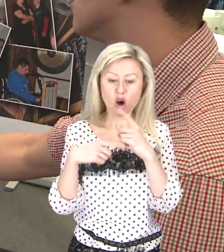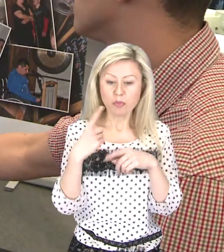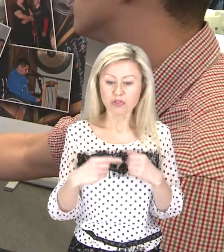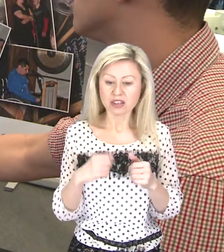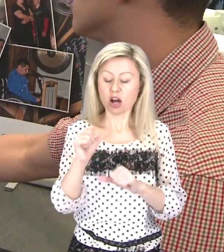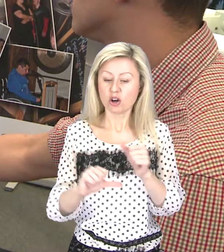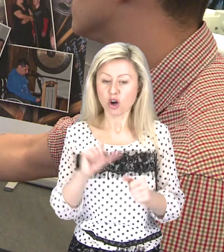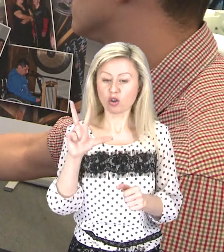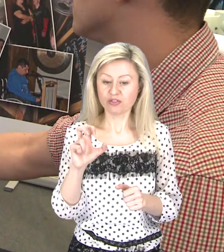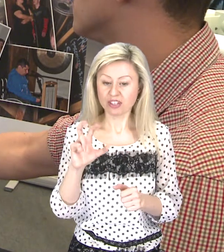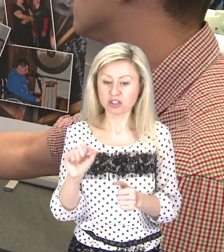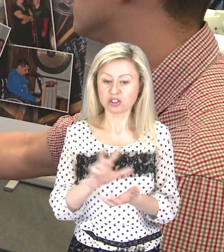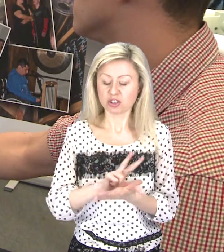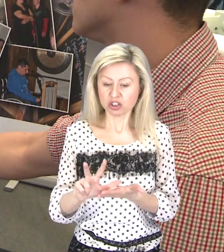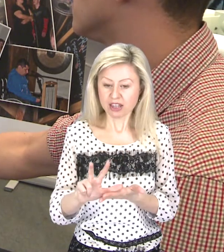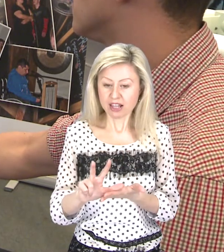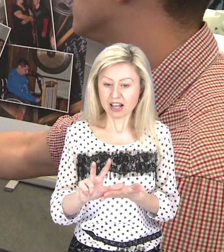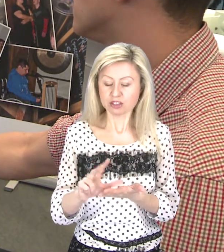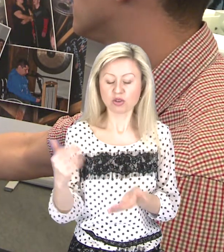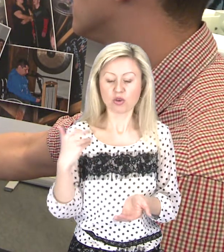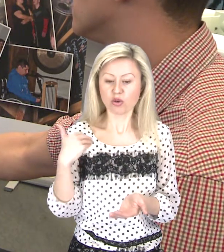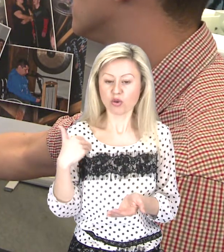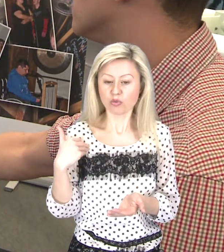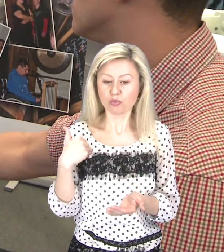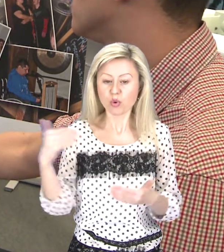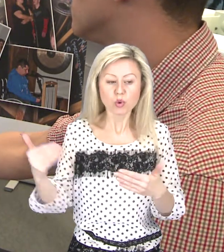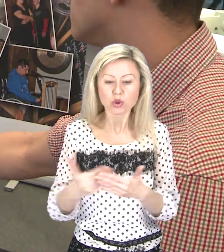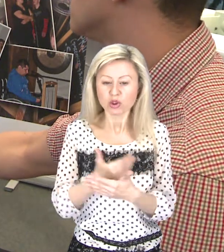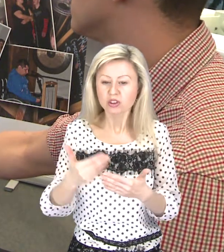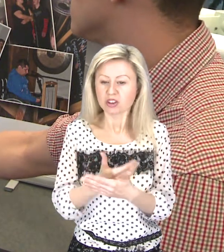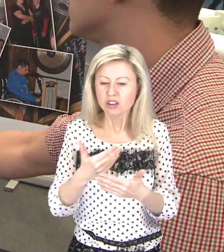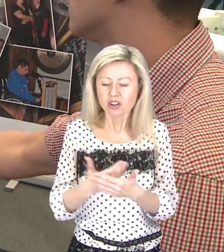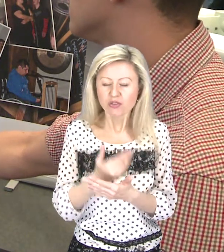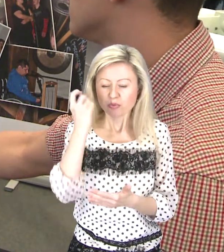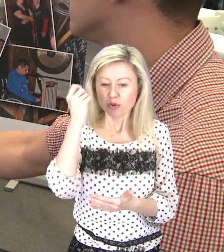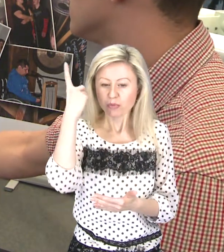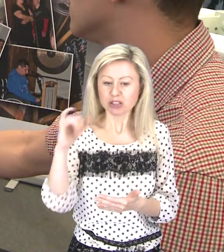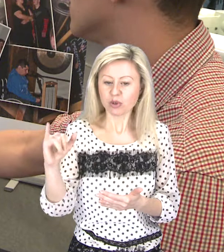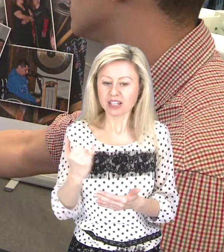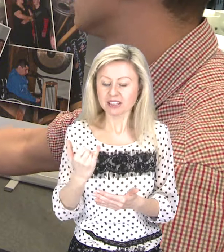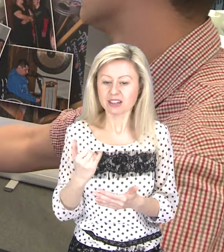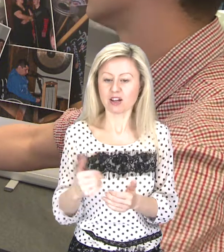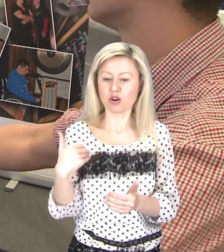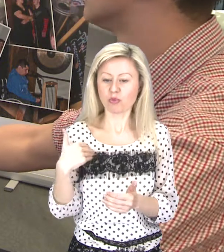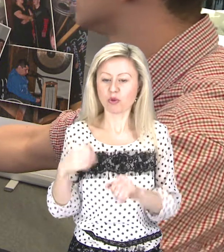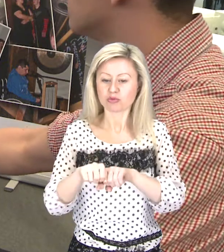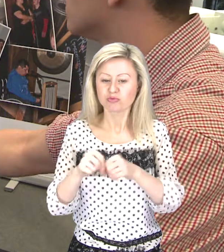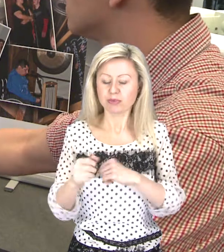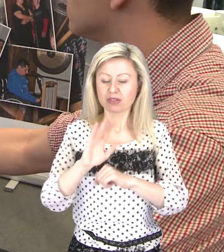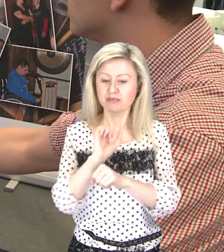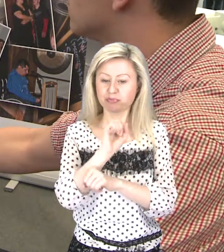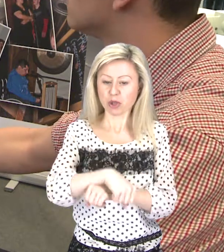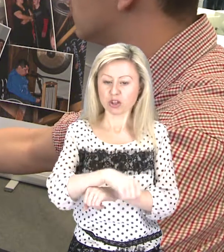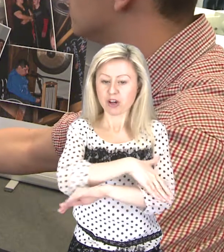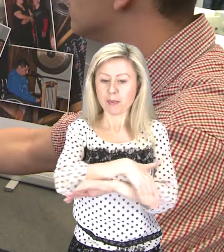2013 był kolejnym doświadczeniem, jeśli chodzi o działania i tworzenie przestrzeni bez barier. Ona według mnie powinna zacząć się